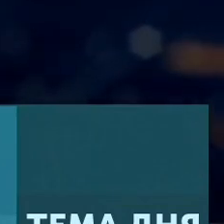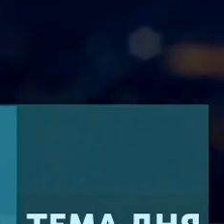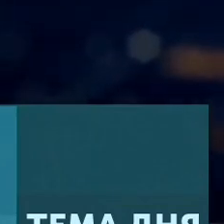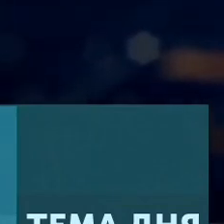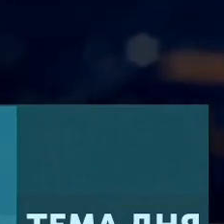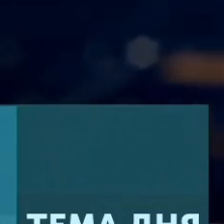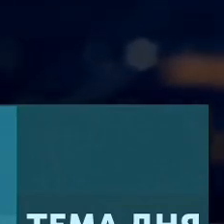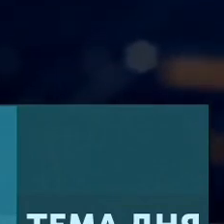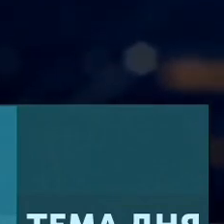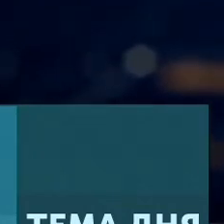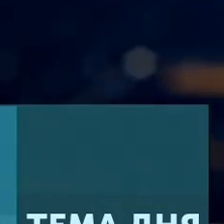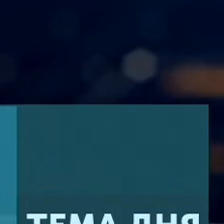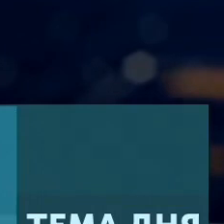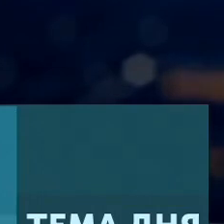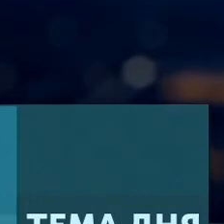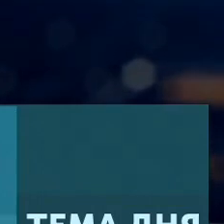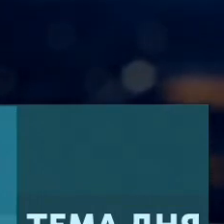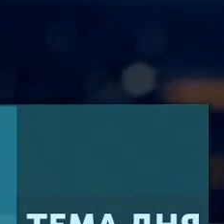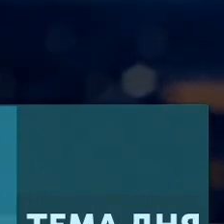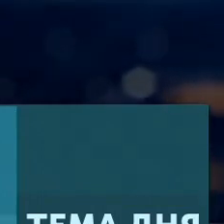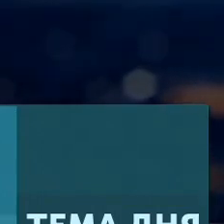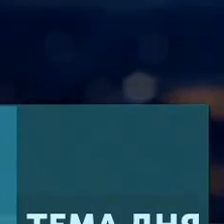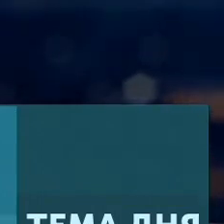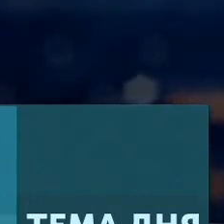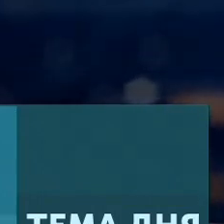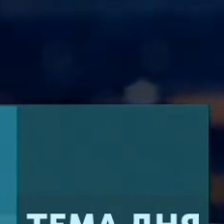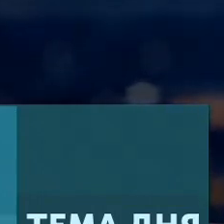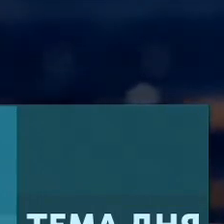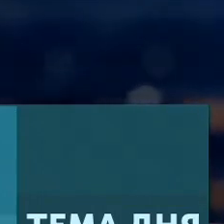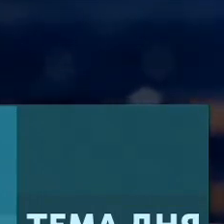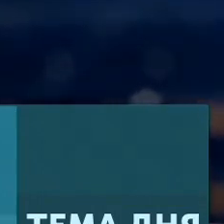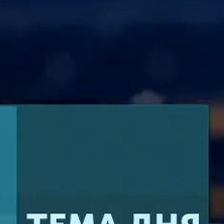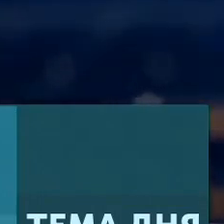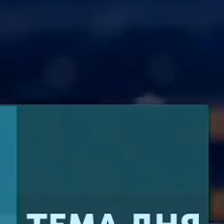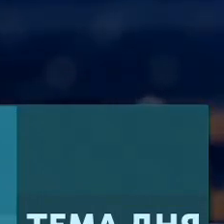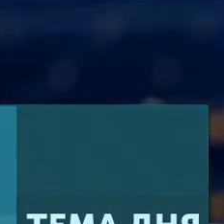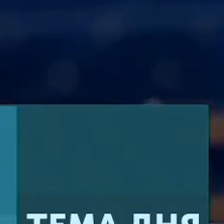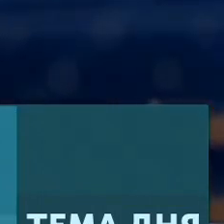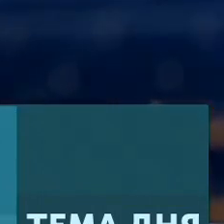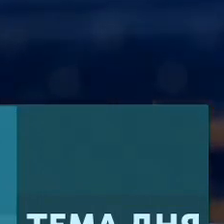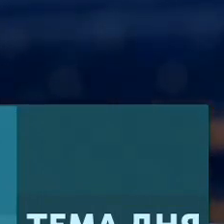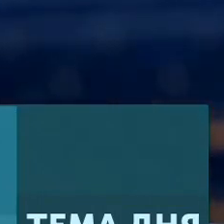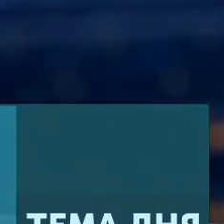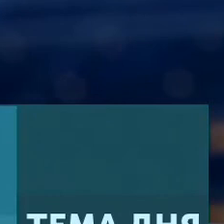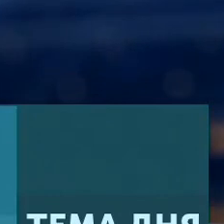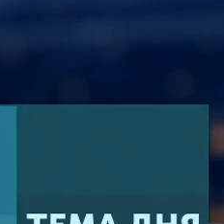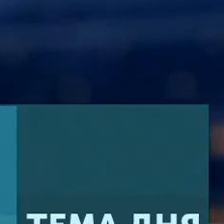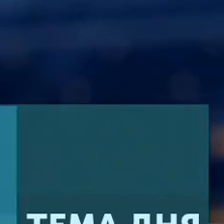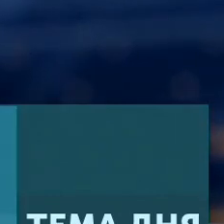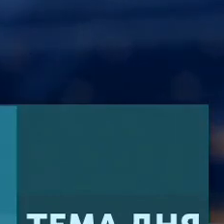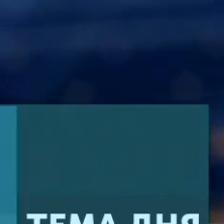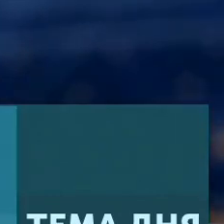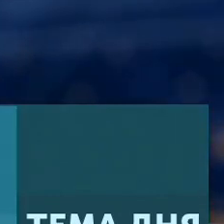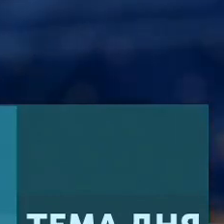заступники. А зокрема, вони давали прес-конференцію по цьому питанню. На YouTube-каналі «Укрінформу» можете подивитись